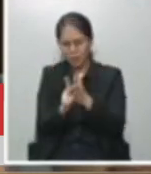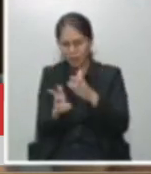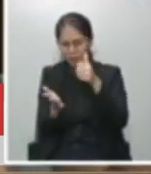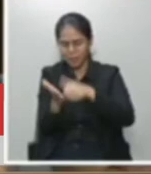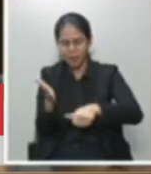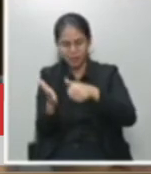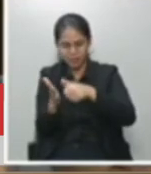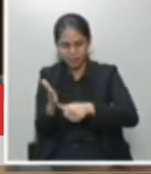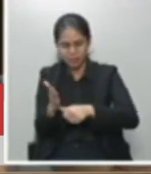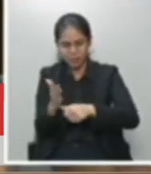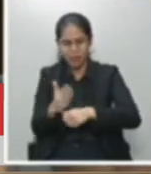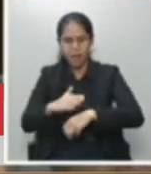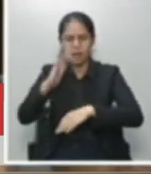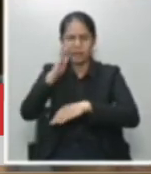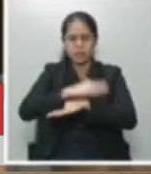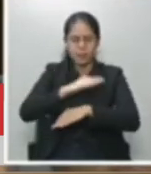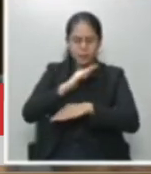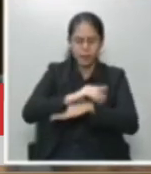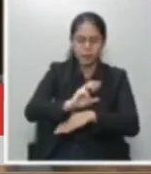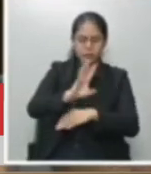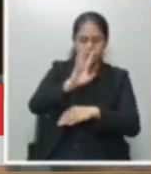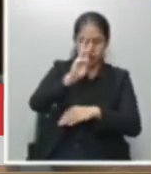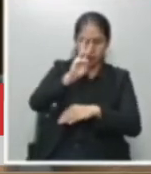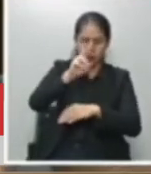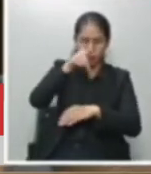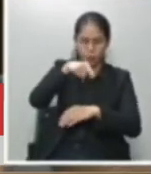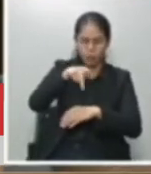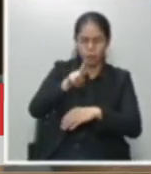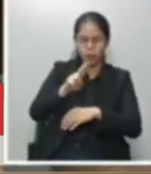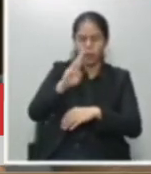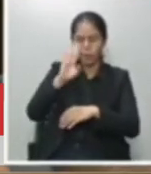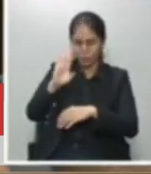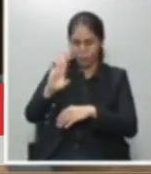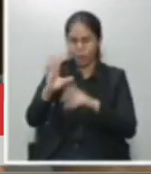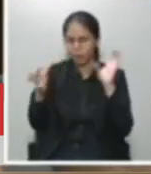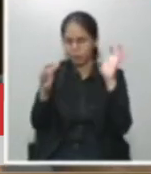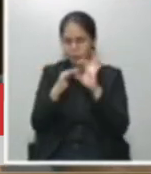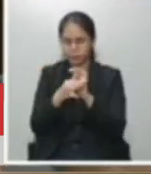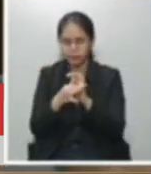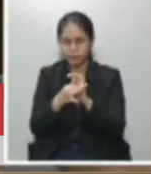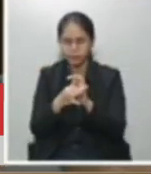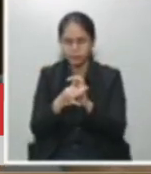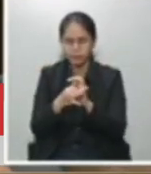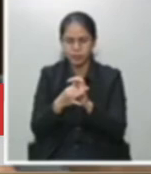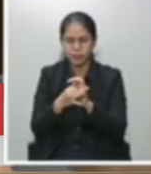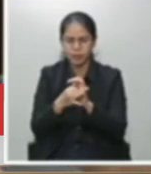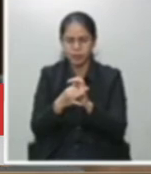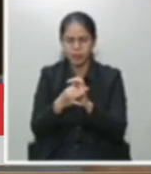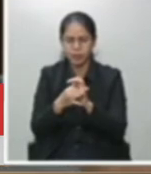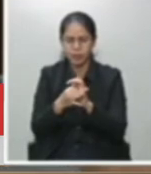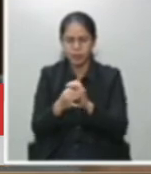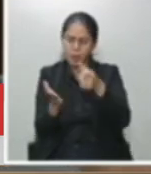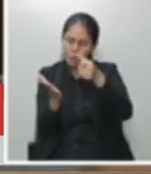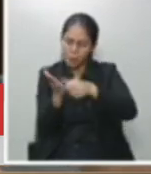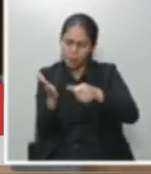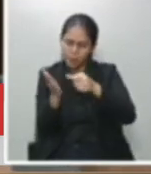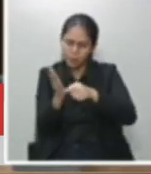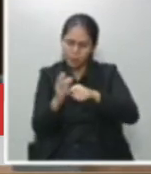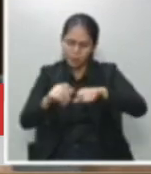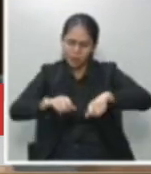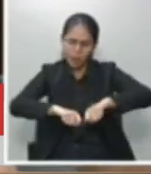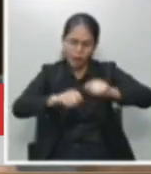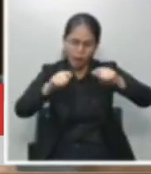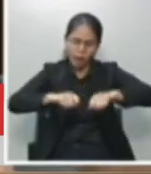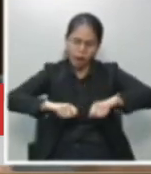ฎีกาฉบับที่629ปี2560นะฮะซึ่งเป็นเรื่องการปรับลดการหักค่าใช้จ่ายของเงินได้พึ